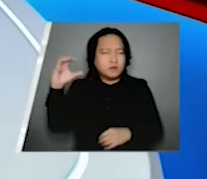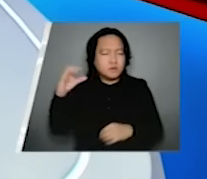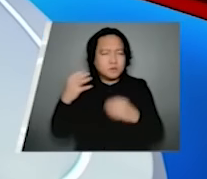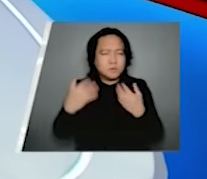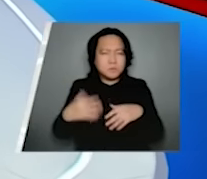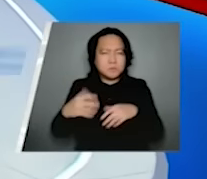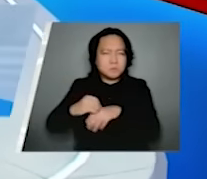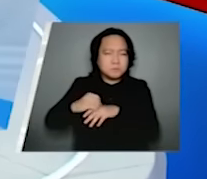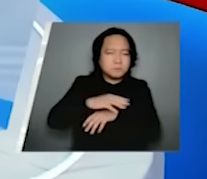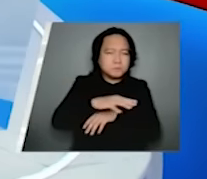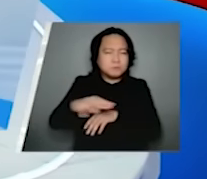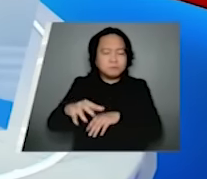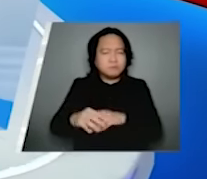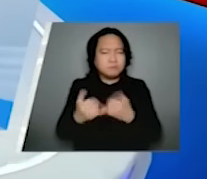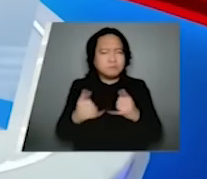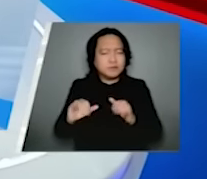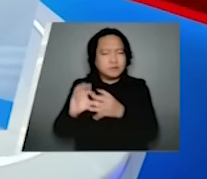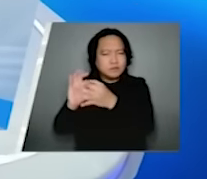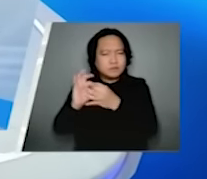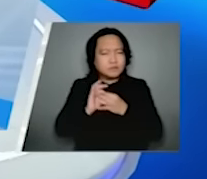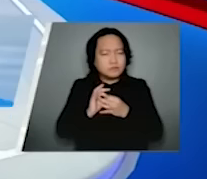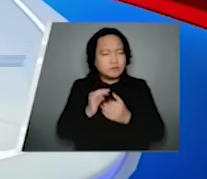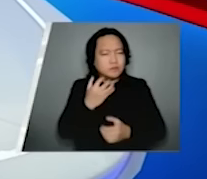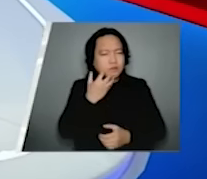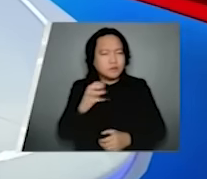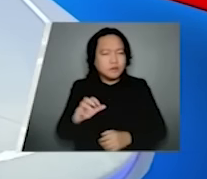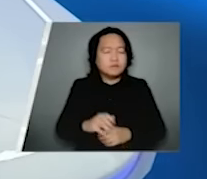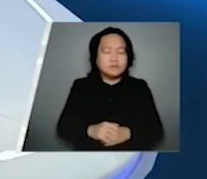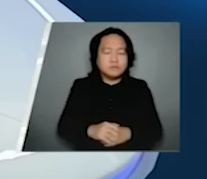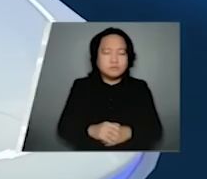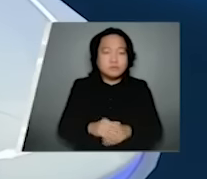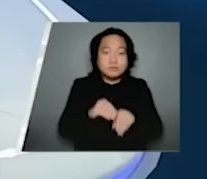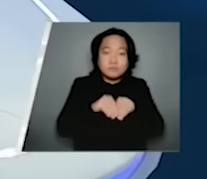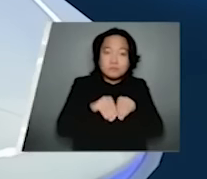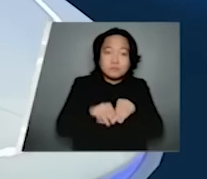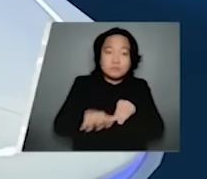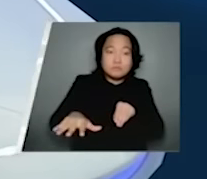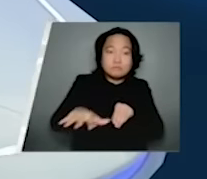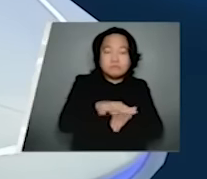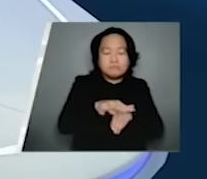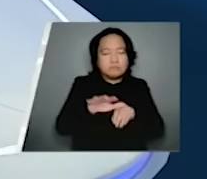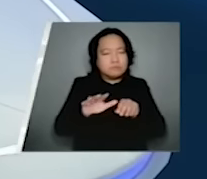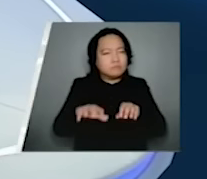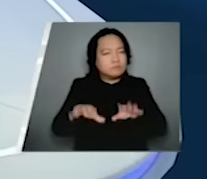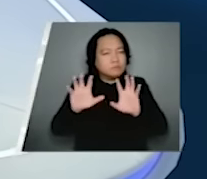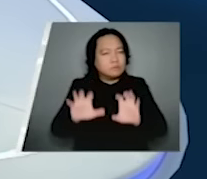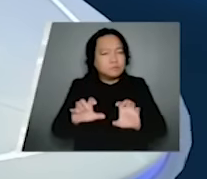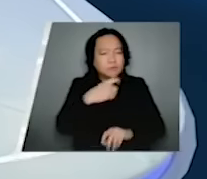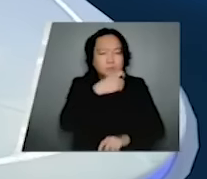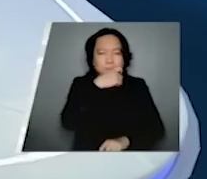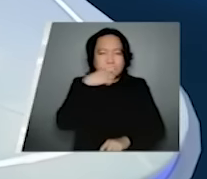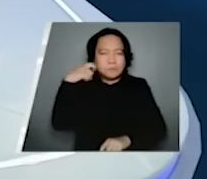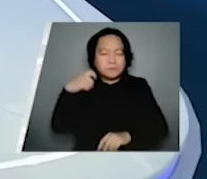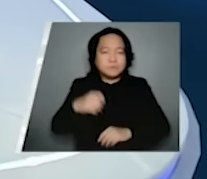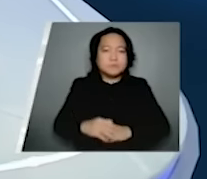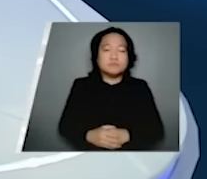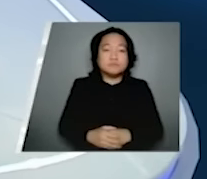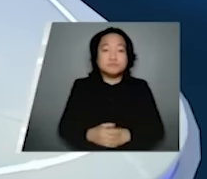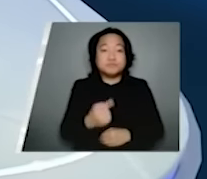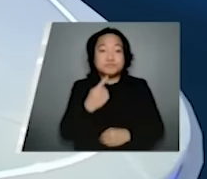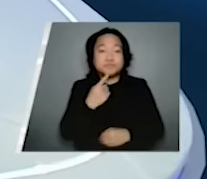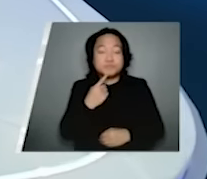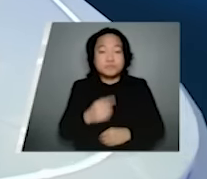init at nakakatuyo pa rin ng ilang tanim. Pero sabi ng Department of Agriculture, mas magiging mapaminsala pa ang posibleng pagdating